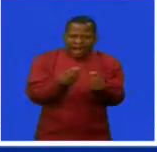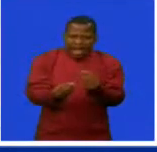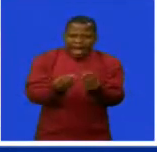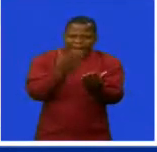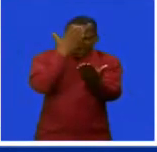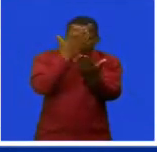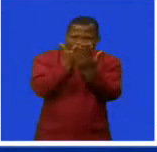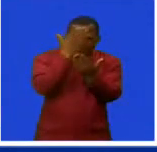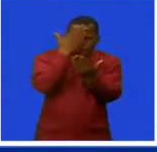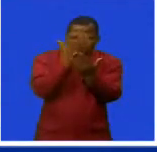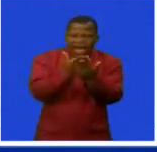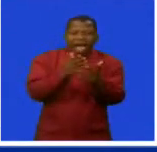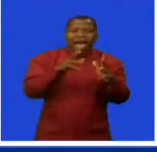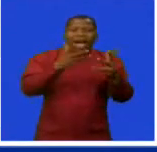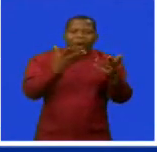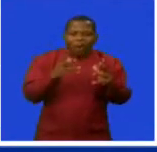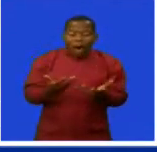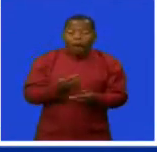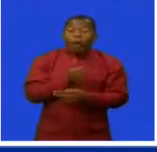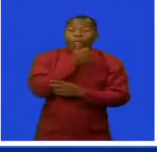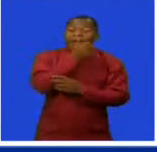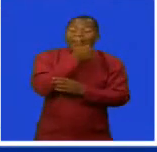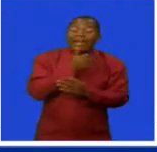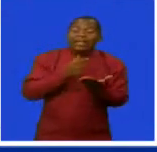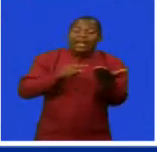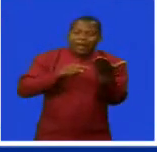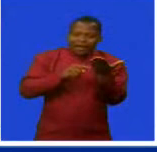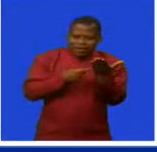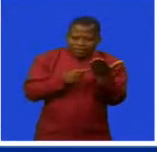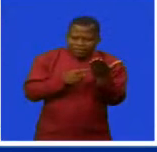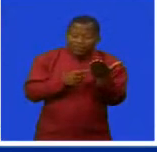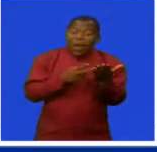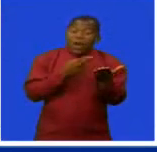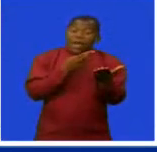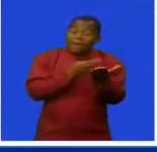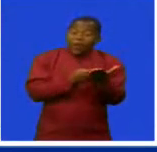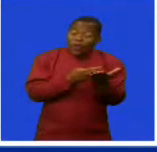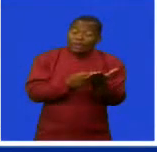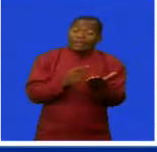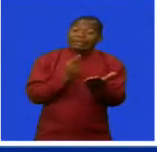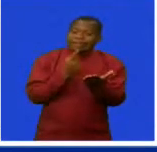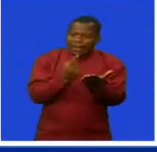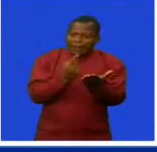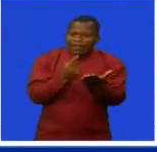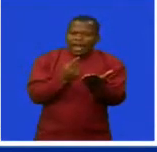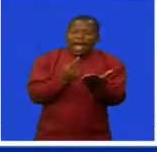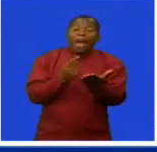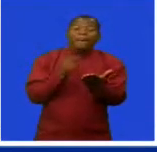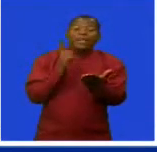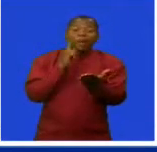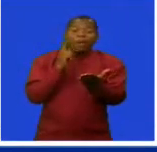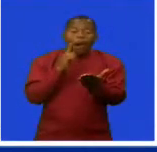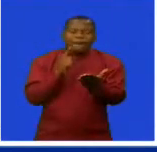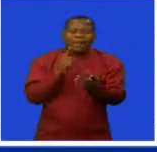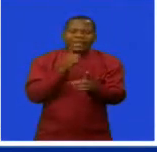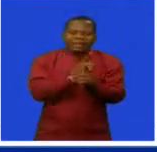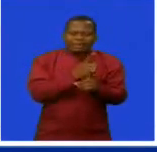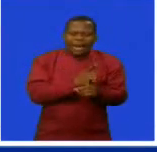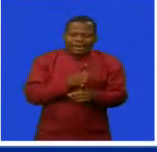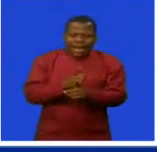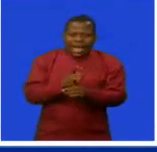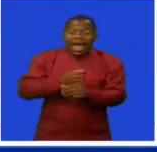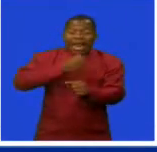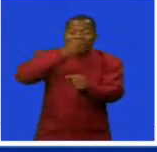Kulombiko litiko lithi lisakhulumisana nalabasebenta imisebenti yokufundzisa ngebuchwephesha ukuze kutholakale